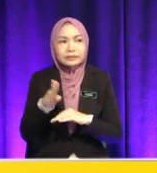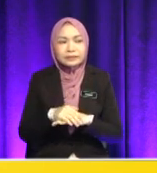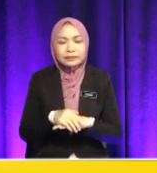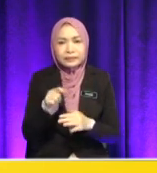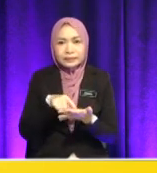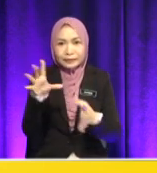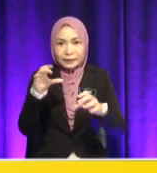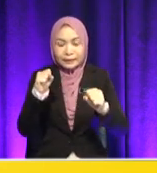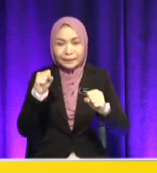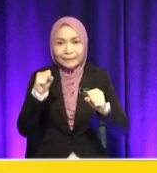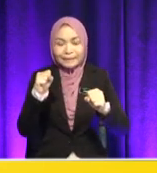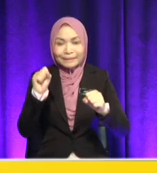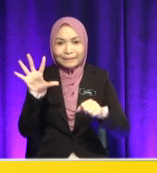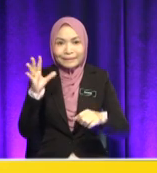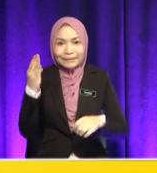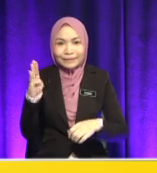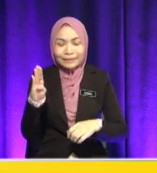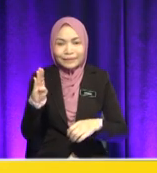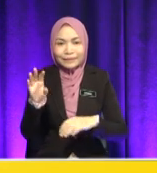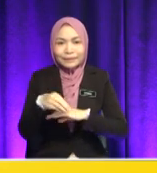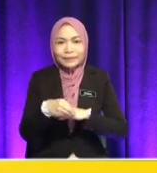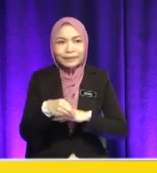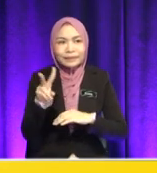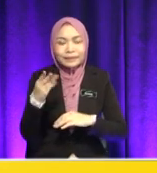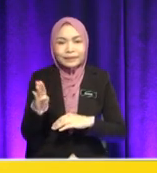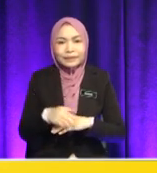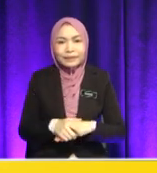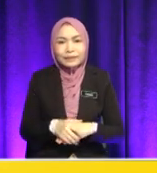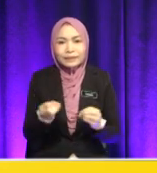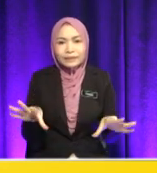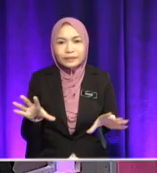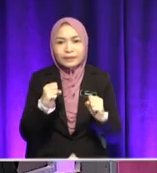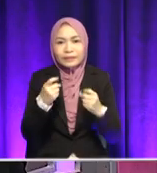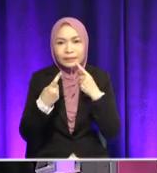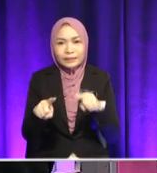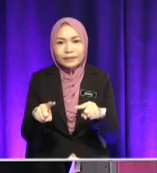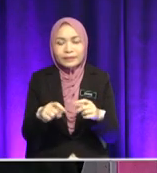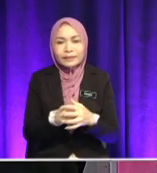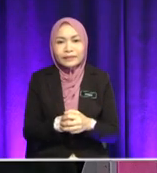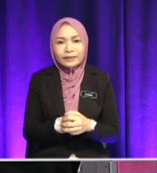kemudian setiap kulungan itu kita selesaikan untuk Apakah jawaban seperti mana dalam matematika